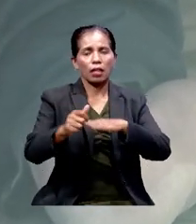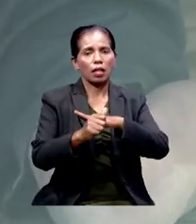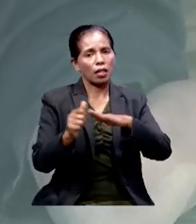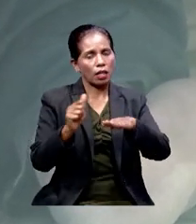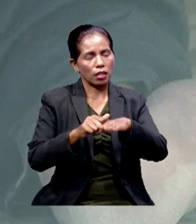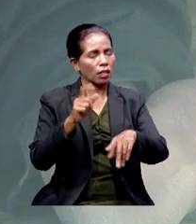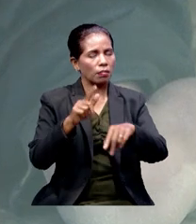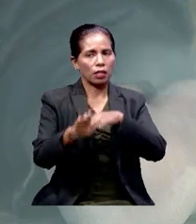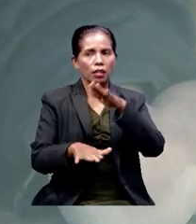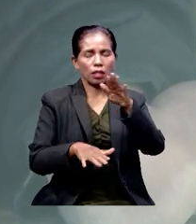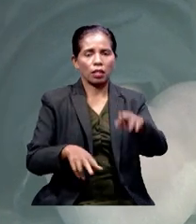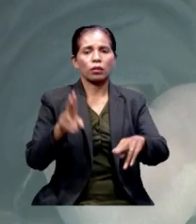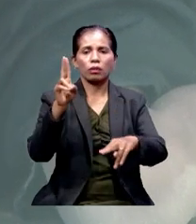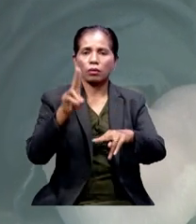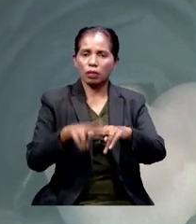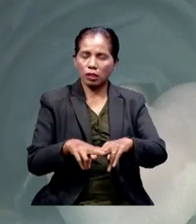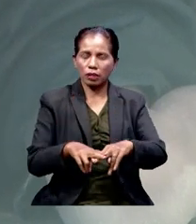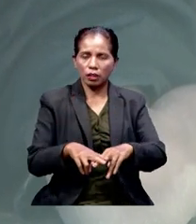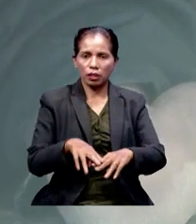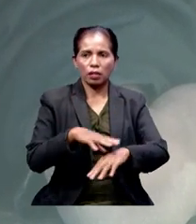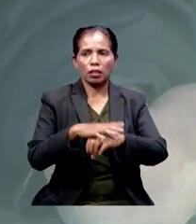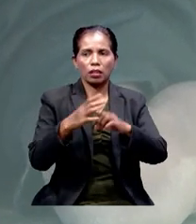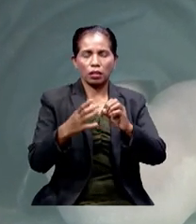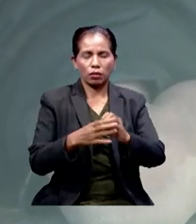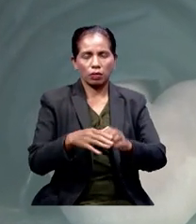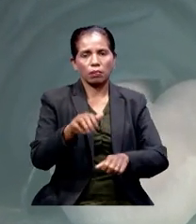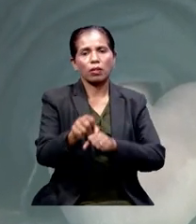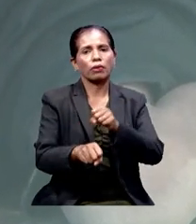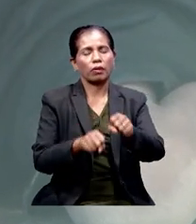hak dasak deit iha rai hodi kabu maka dolar.